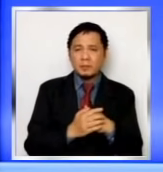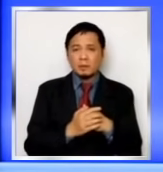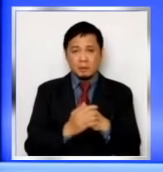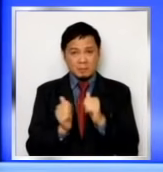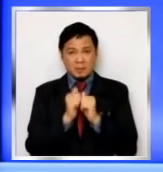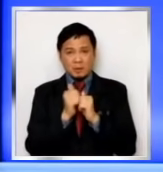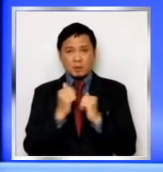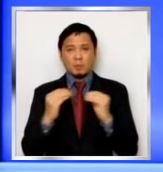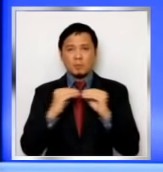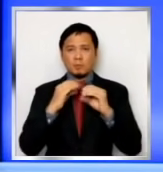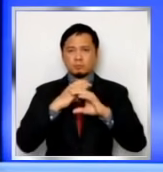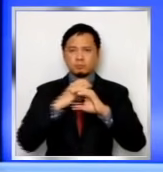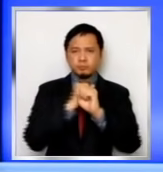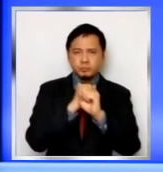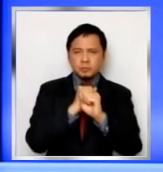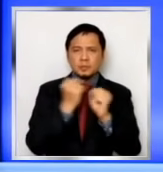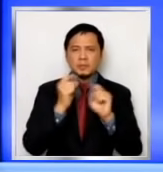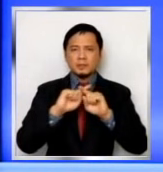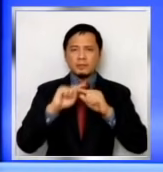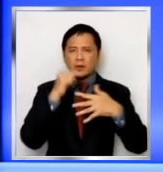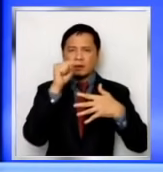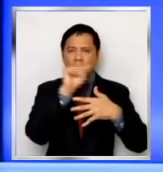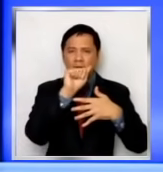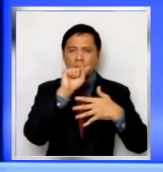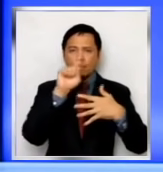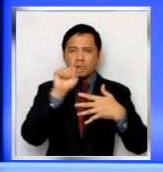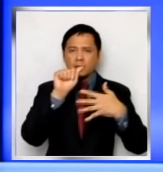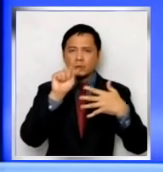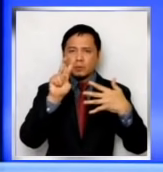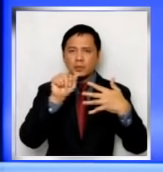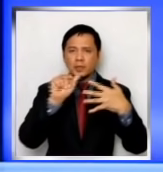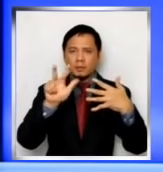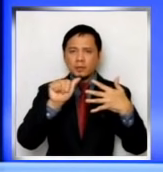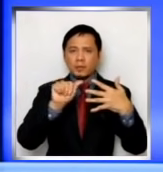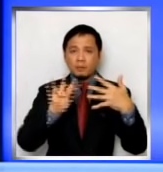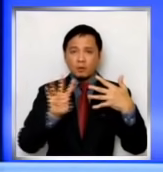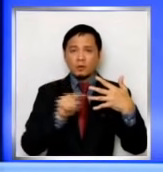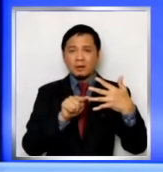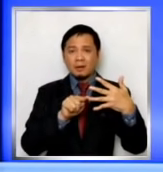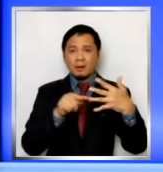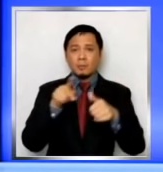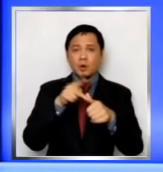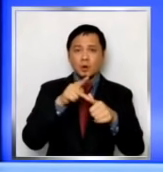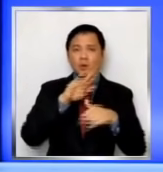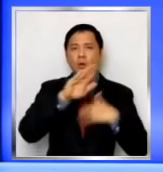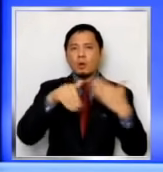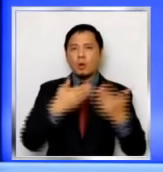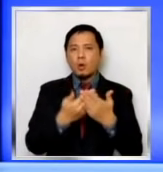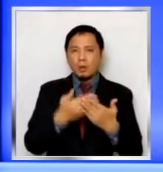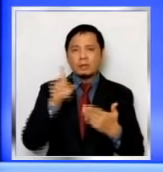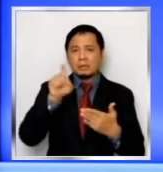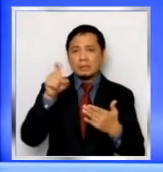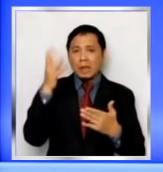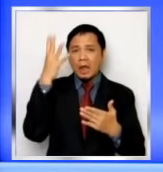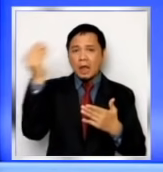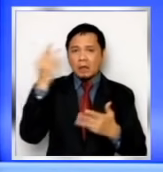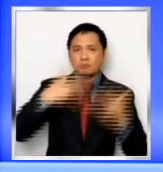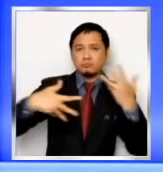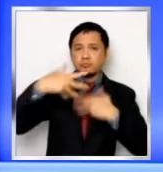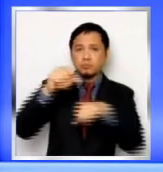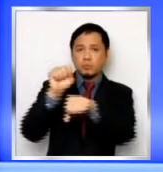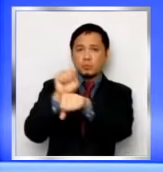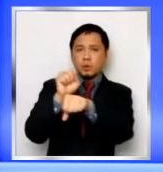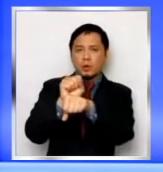pagpapakuna. Gaya halimbawa ng A4 priority. Lahat na ng mga kailangan lumabas para magtrabaho ay pasok na ngayon